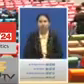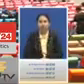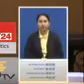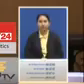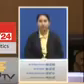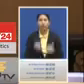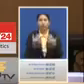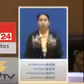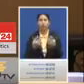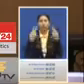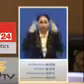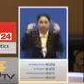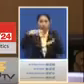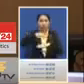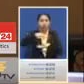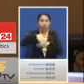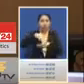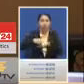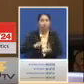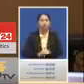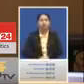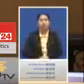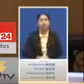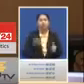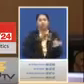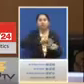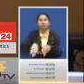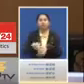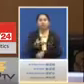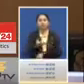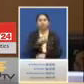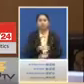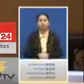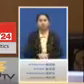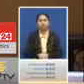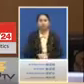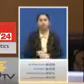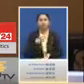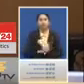ท่านนายกจะตอบไปนะครับท่านอุตตมะก่อนนะครับพอขอตอบชี้แจง